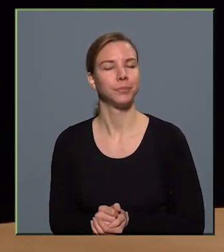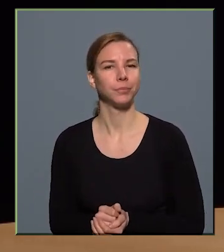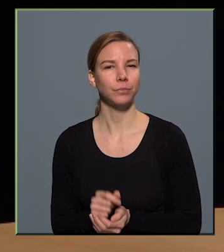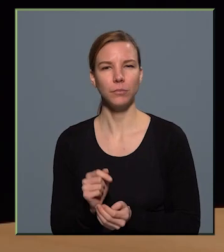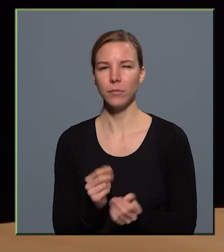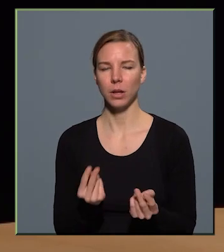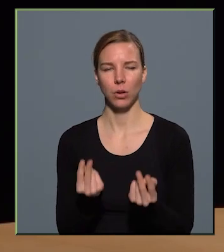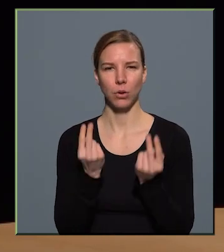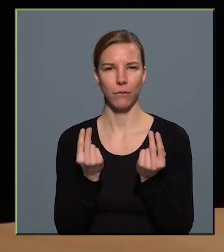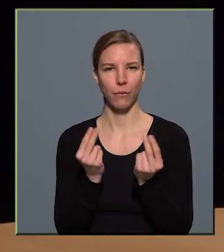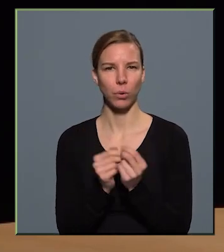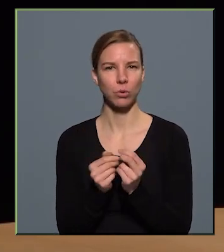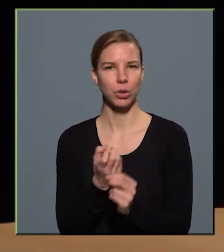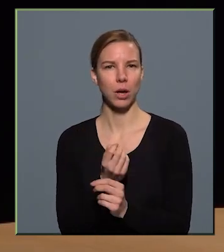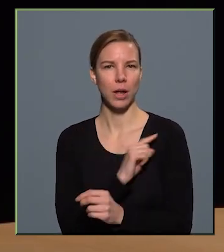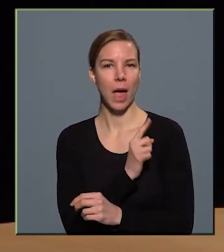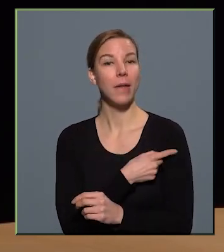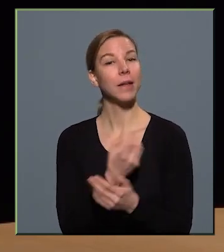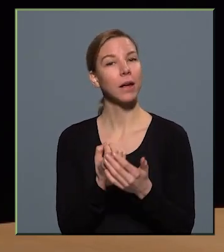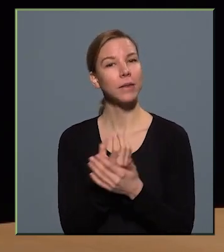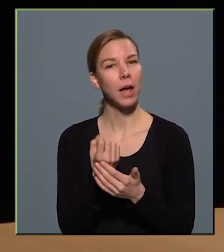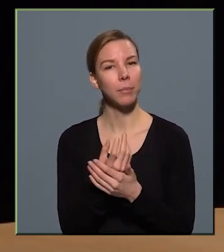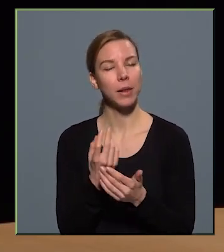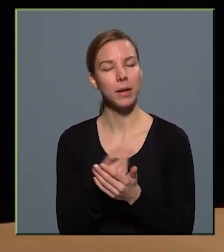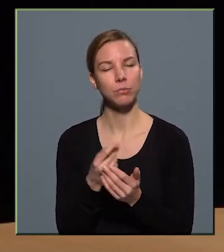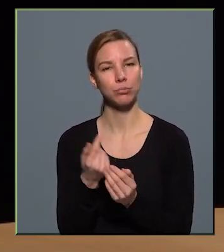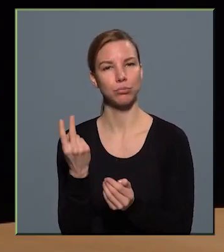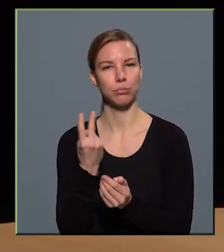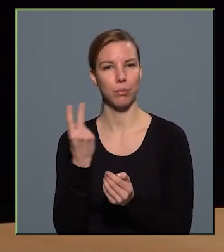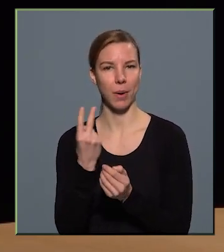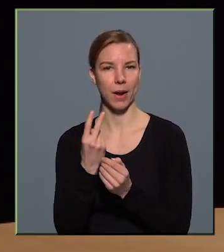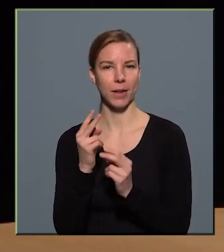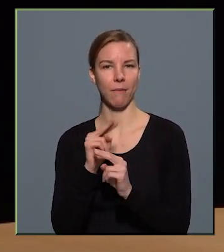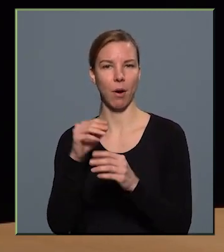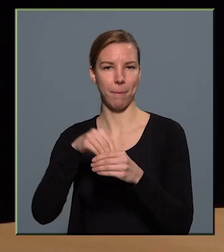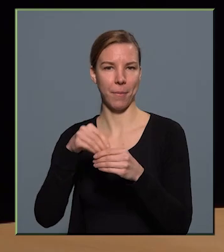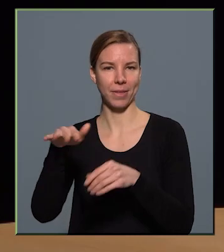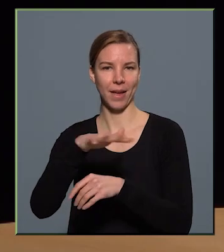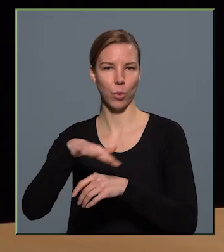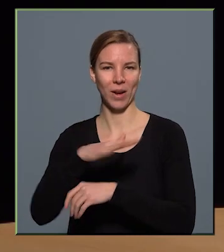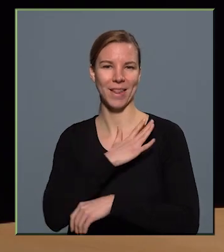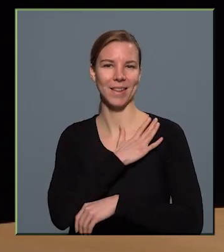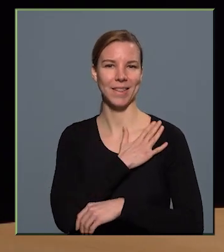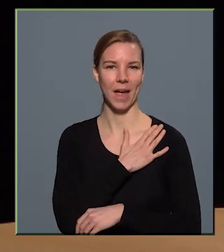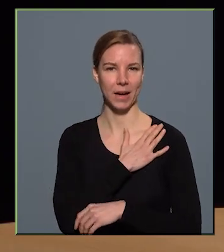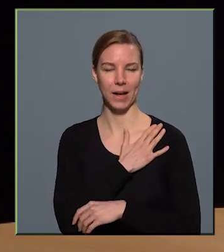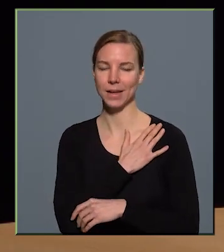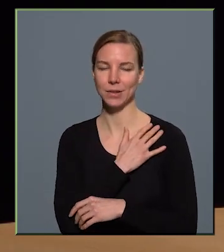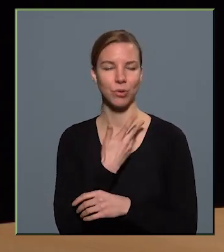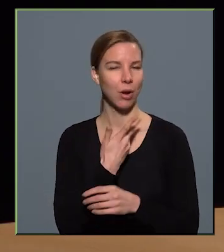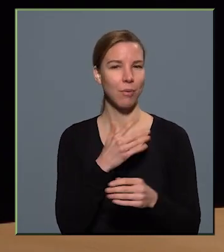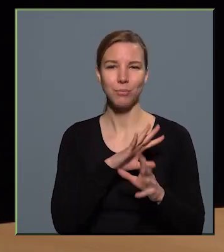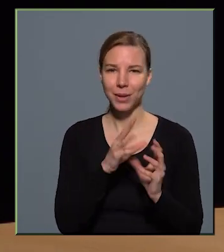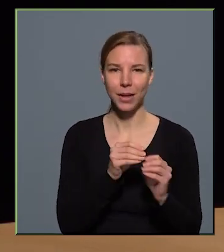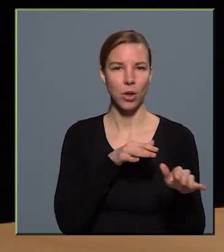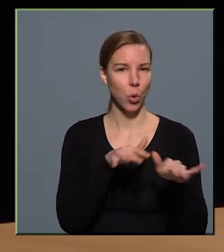az nagyon fontos, hogy az energiatermelés az nyilvánvalóan jár környezeti terheléssel, mint ahogy minden jár, a közlekedésünk, egyáltalán az